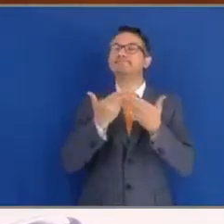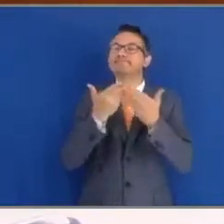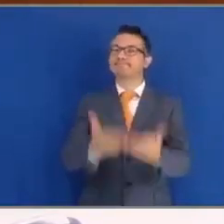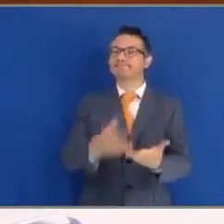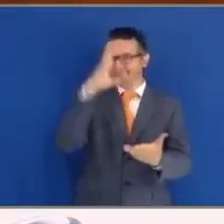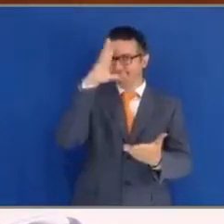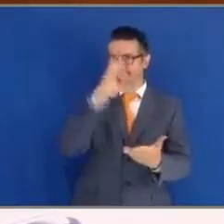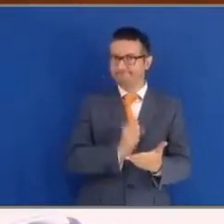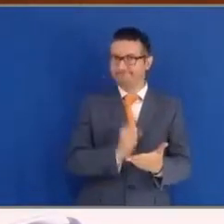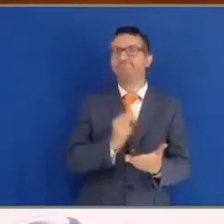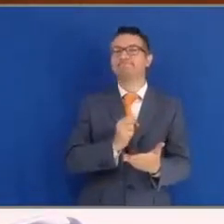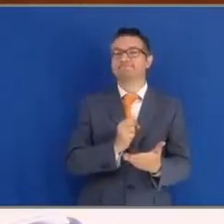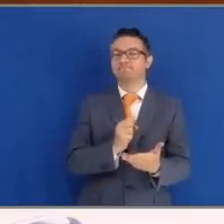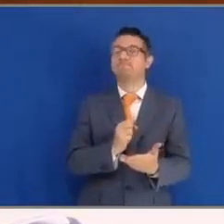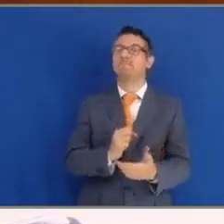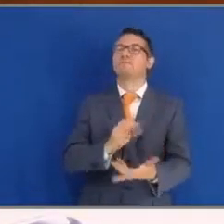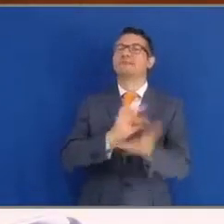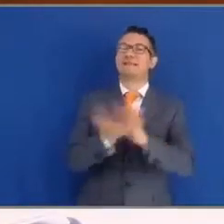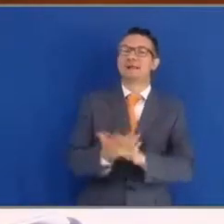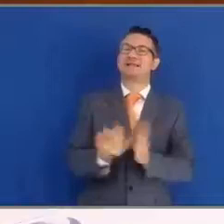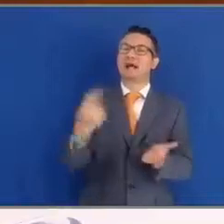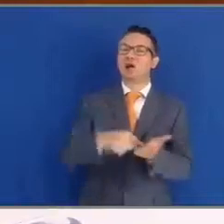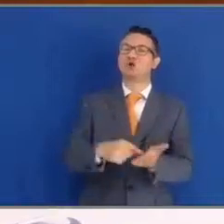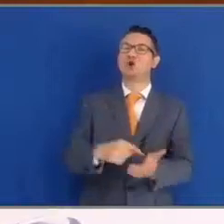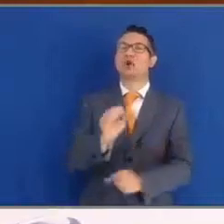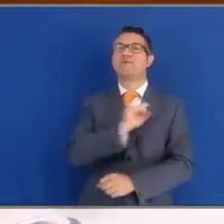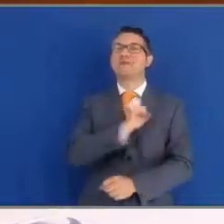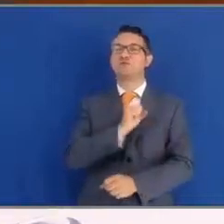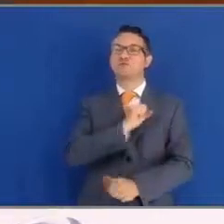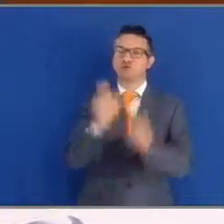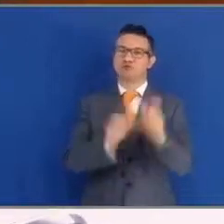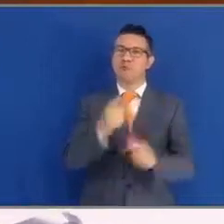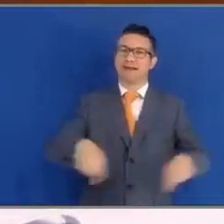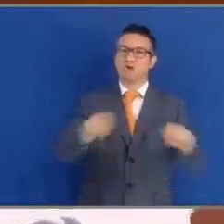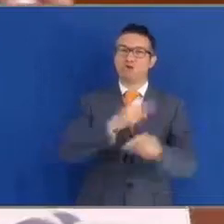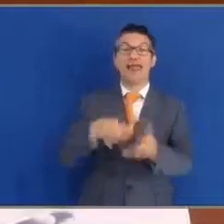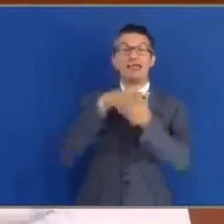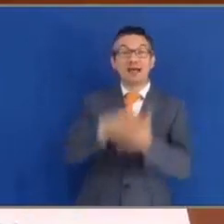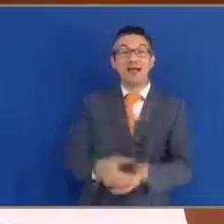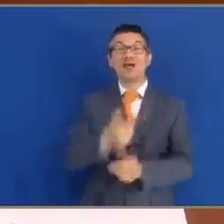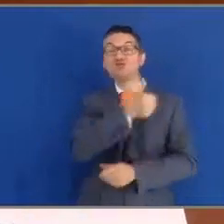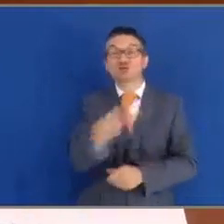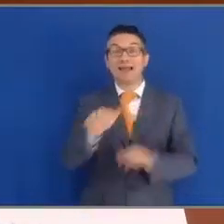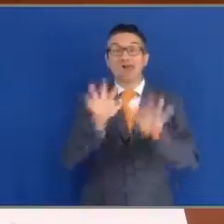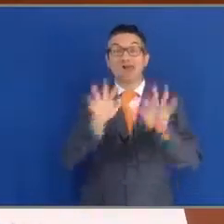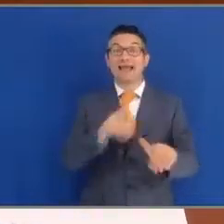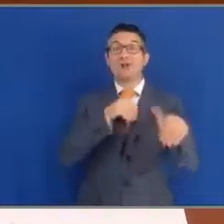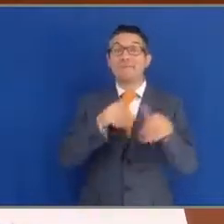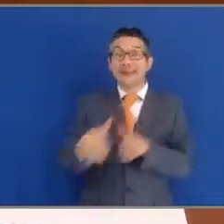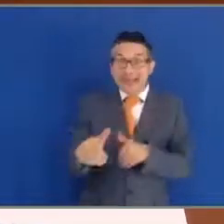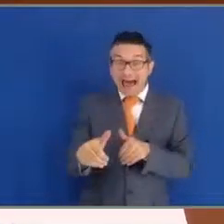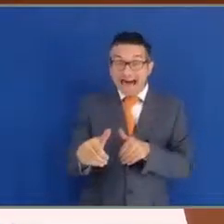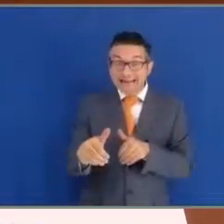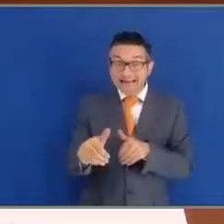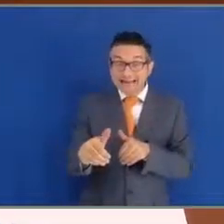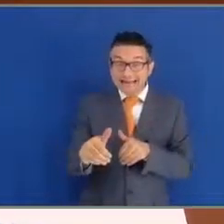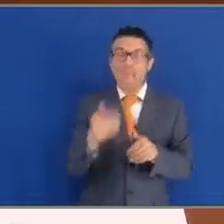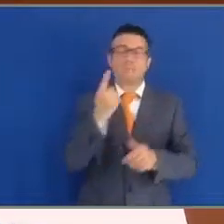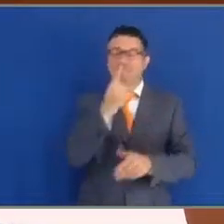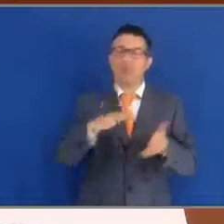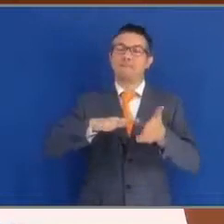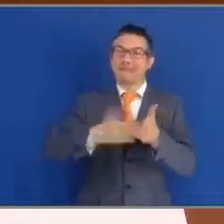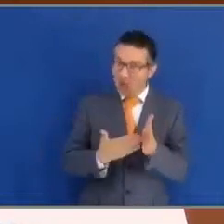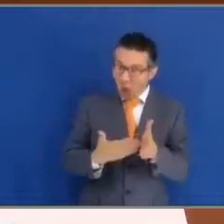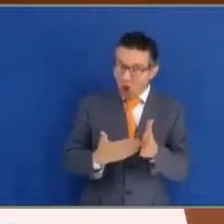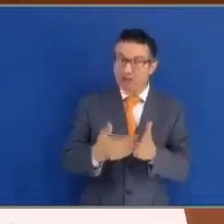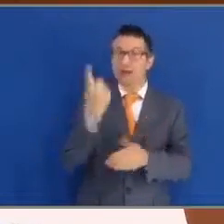una percezione di fiducia e investire 110 miliardi milioni sulla sanità